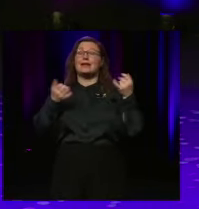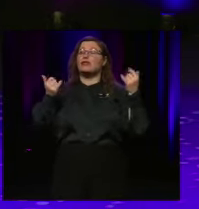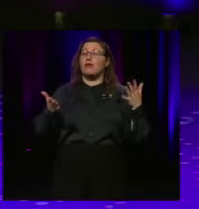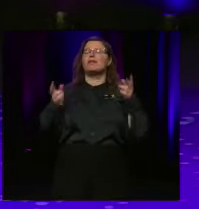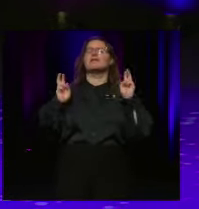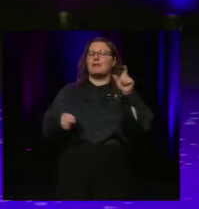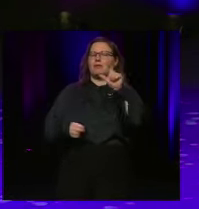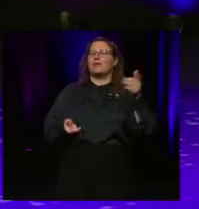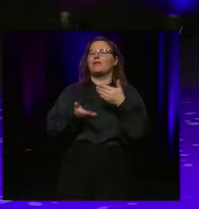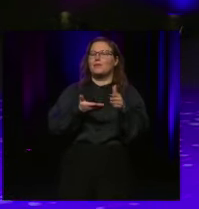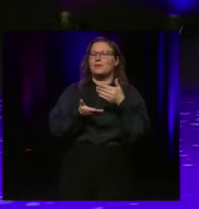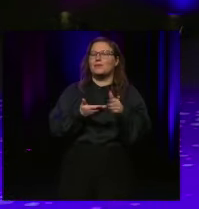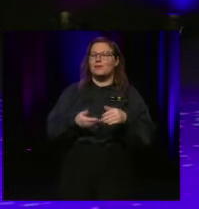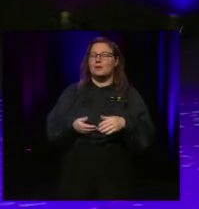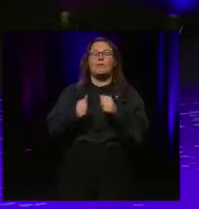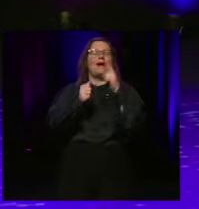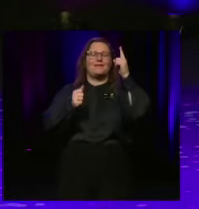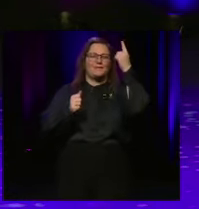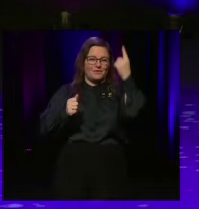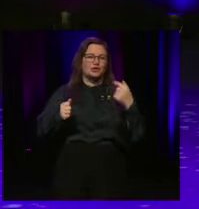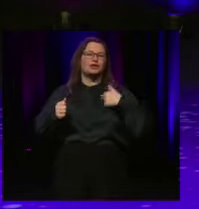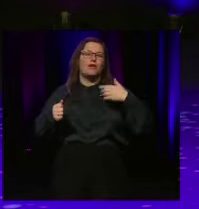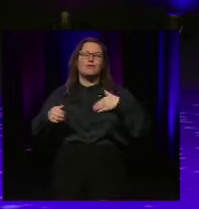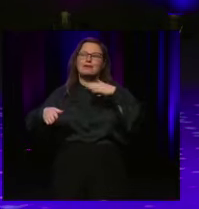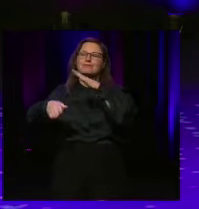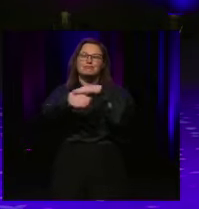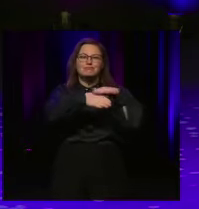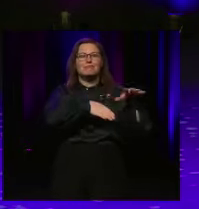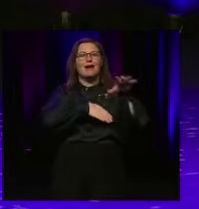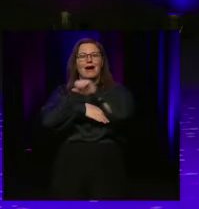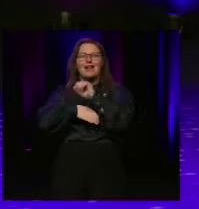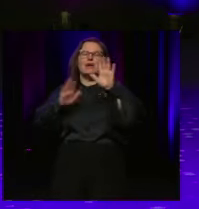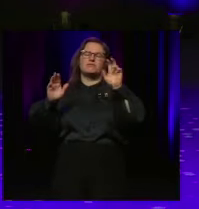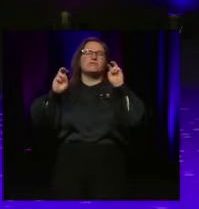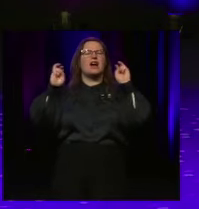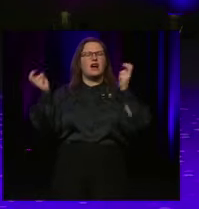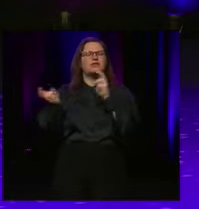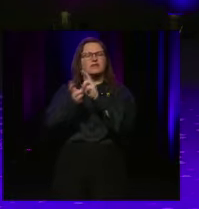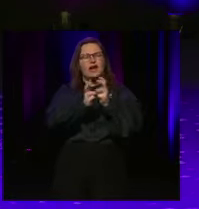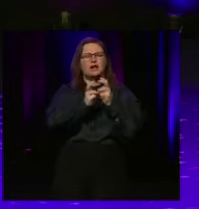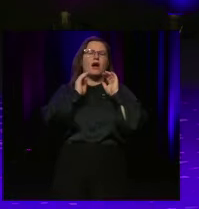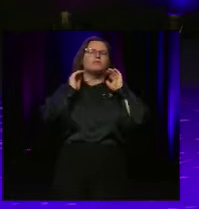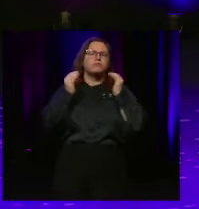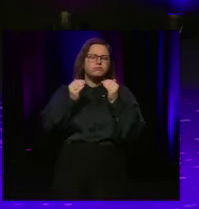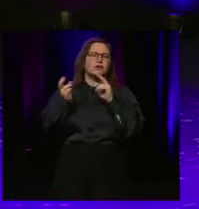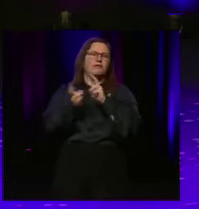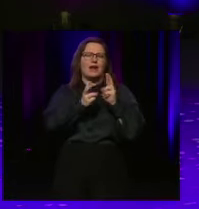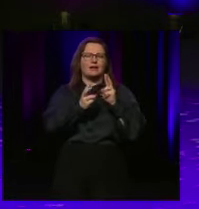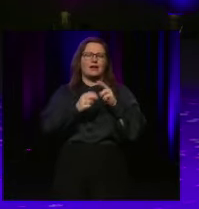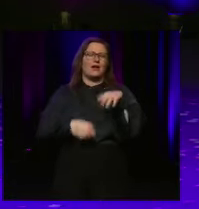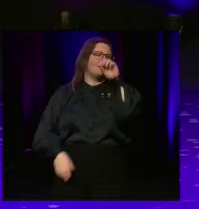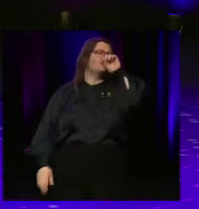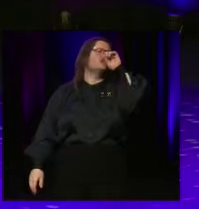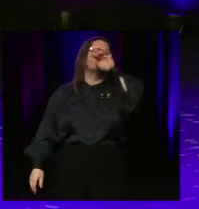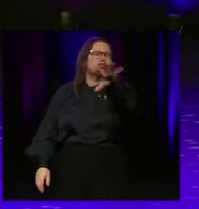tema. Men innan vi gör det så vill jag uppmuntra alla till att ta hänsyn till varandra, ta hand om varandra, nys inte rakt